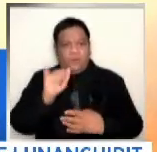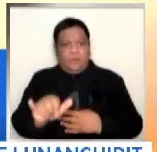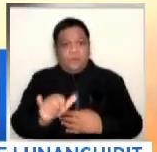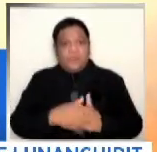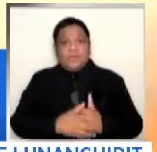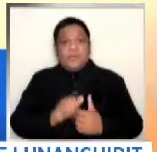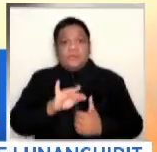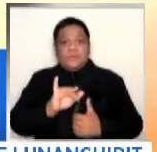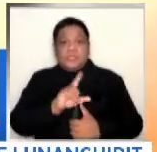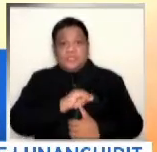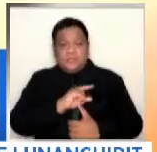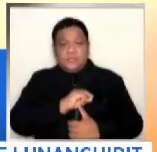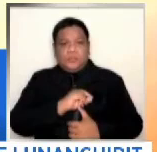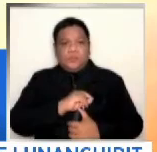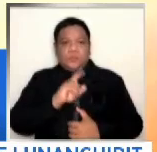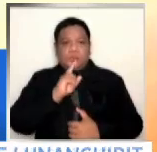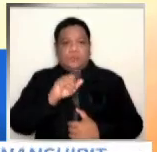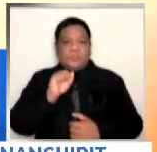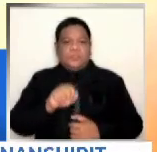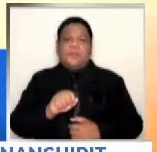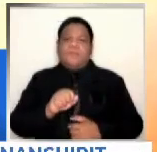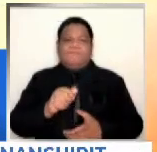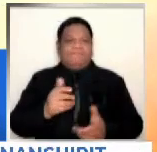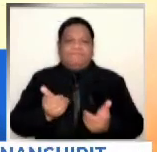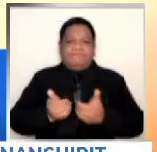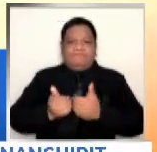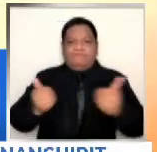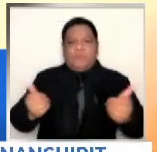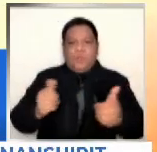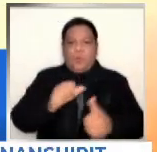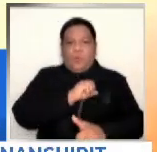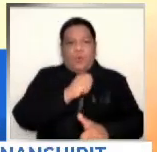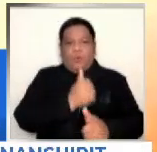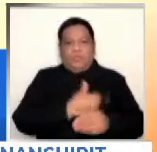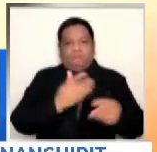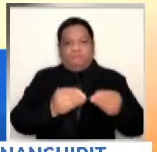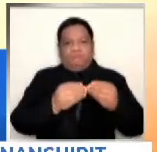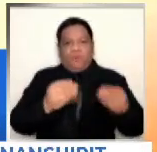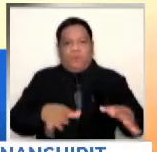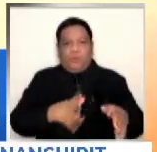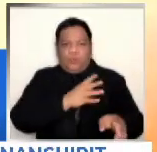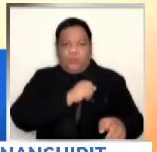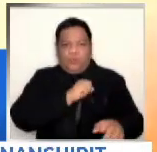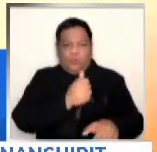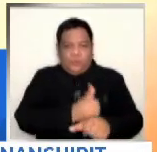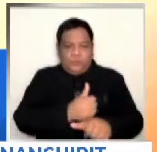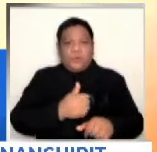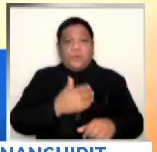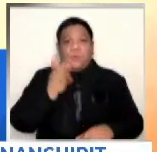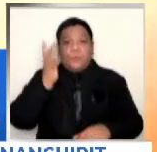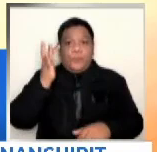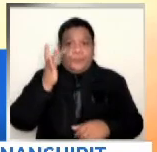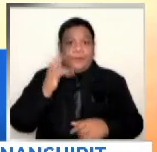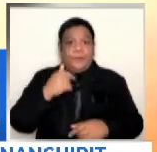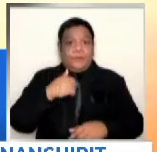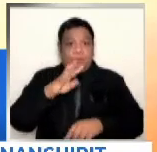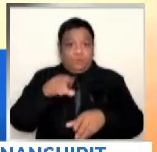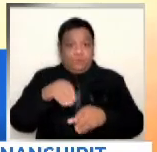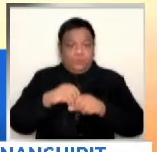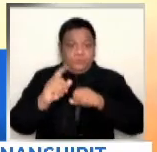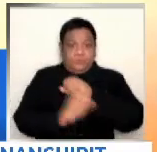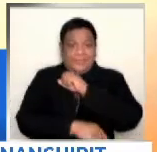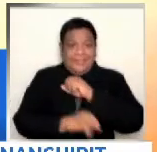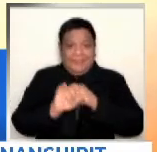talaga ay ground for deprivation of parental authority. Kasi ang isang kasamang penalty pag reclusion perpetua